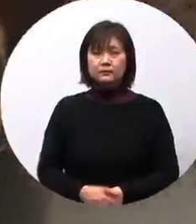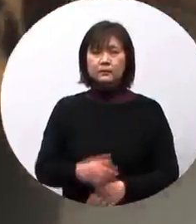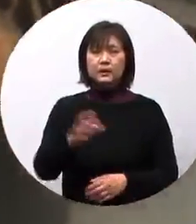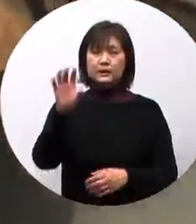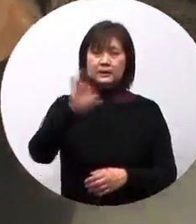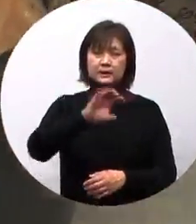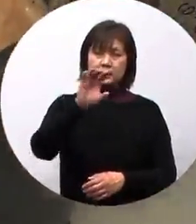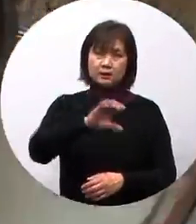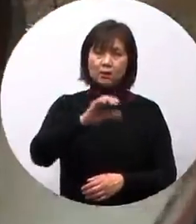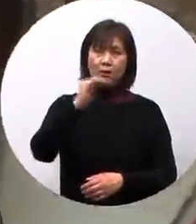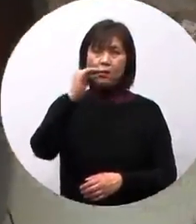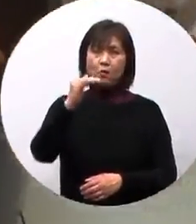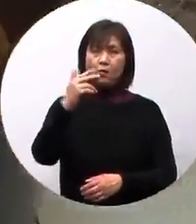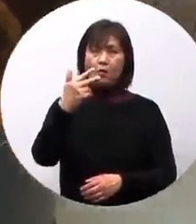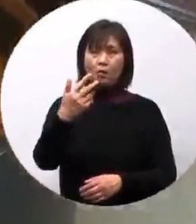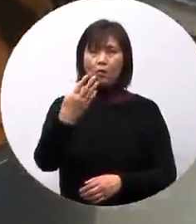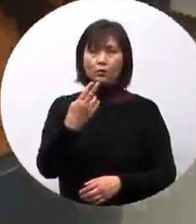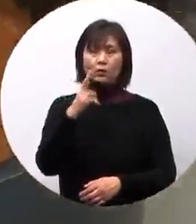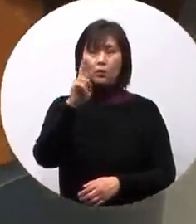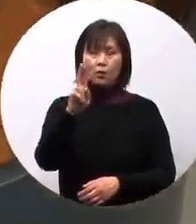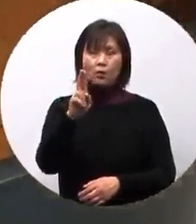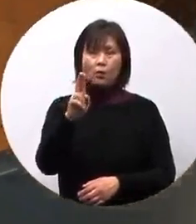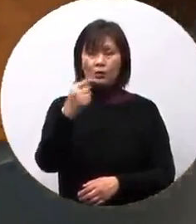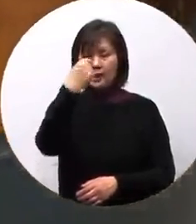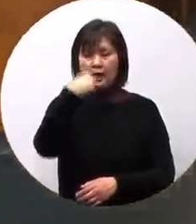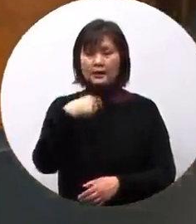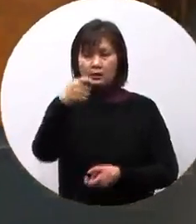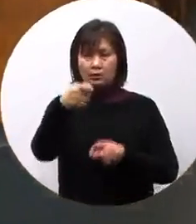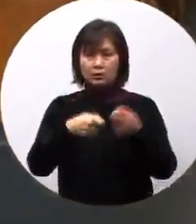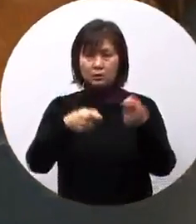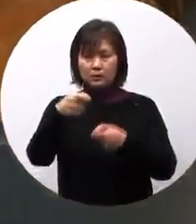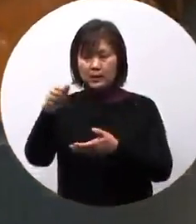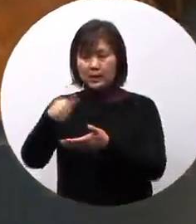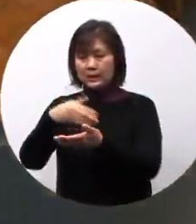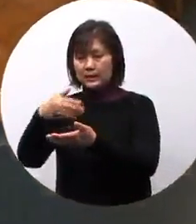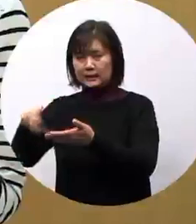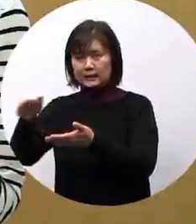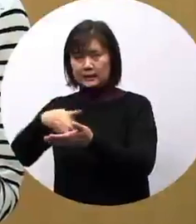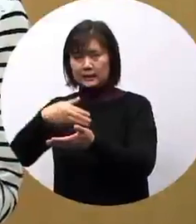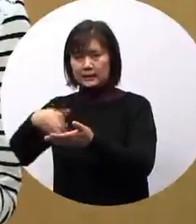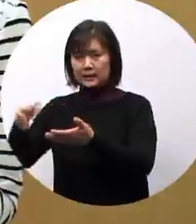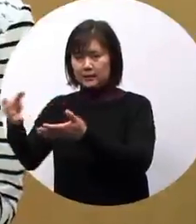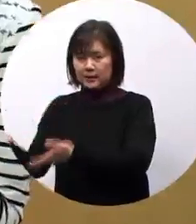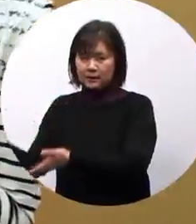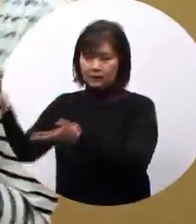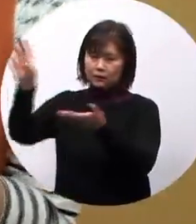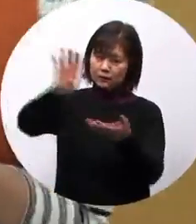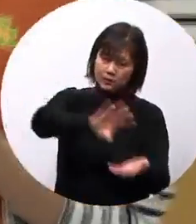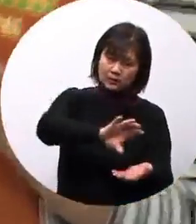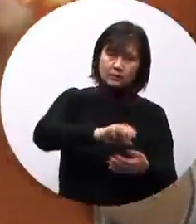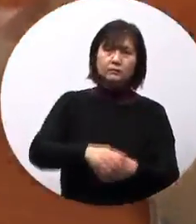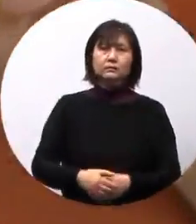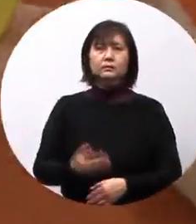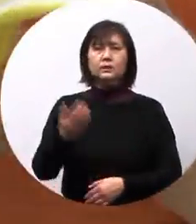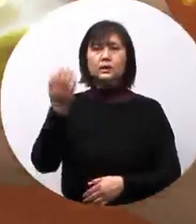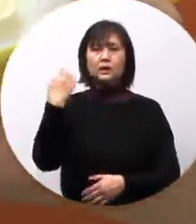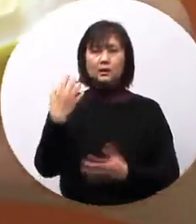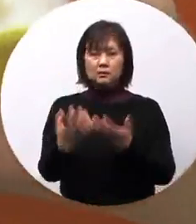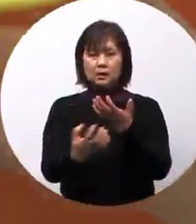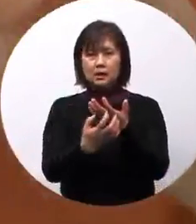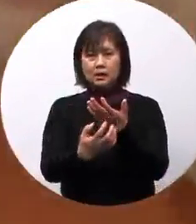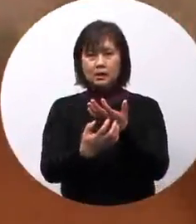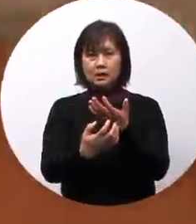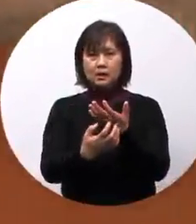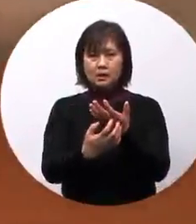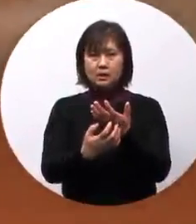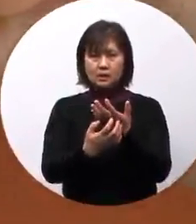塩コショウで味を整え、炒めた具材を加えます。 これが先ほどオーブンで焼いた皮ですが、結構